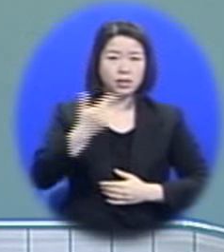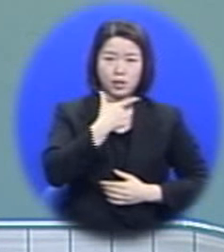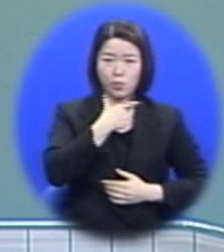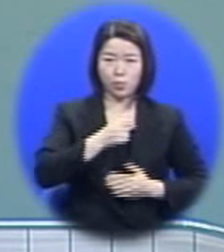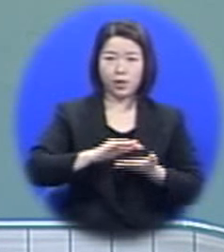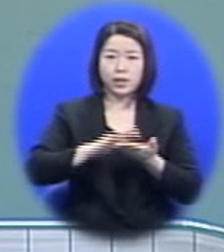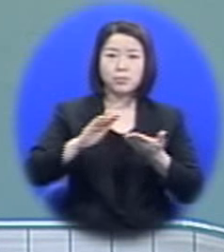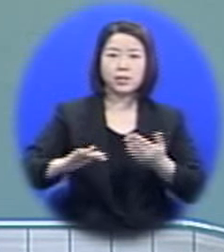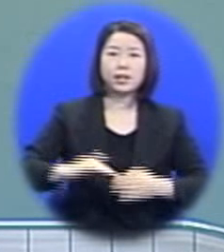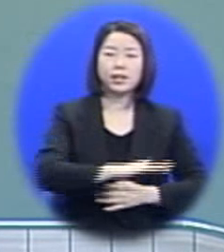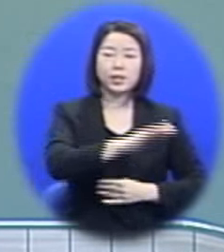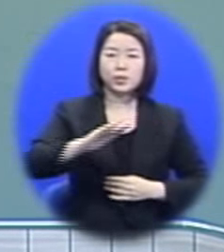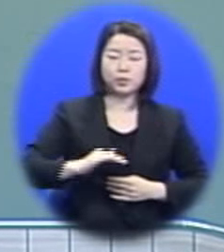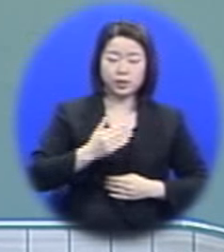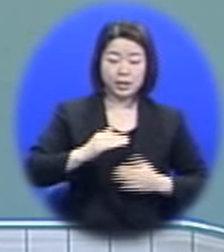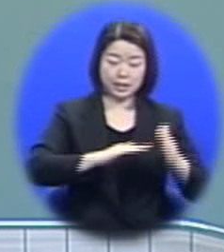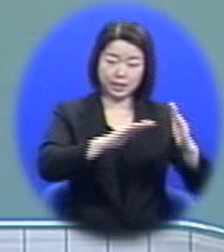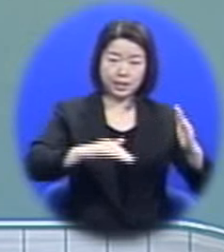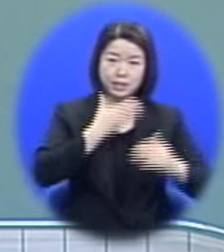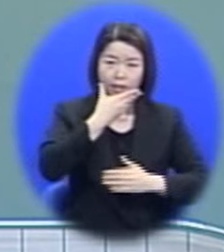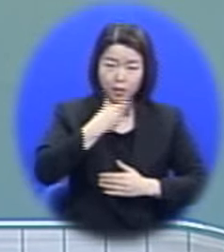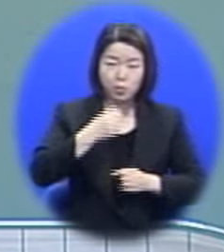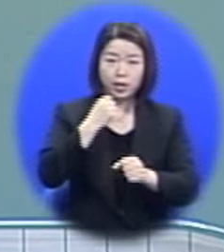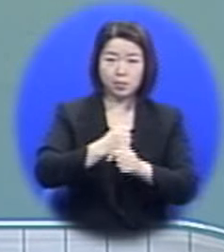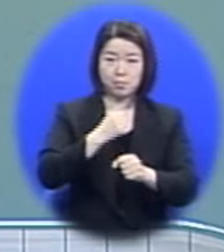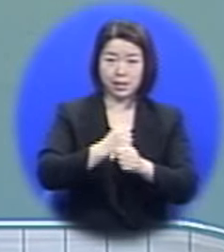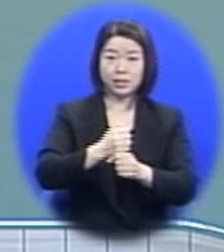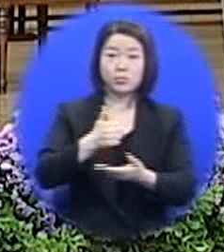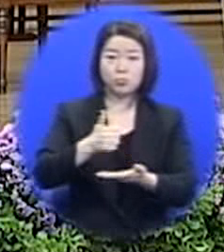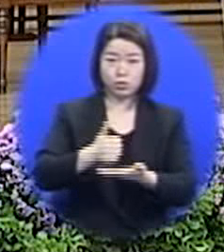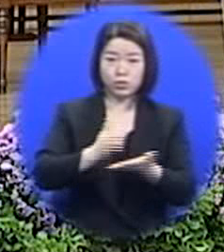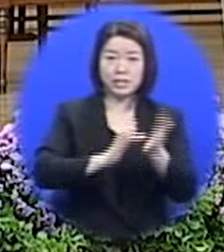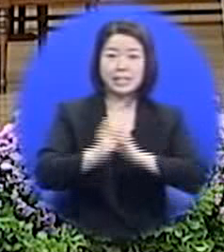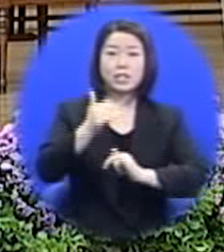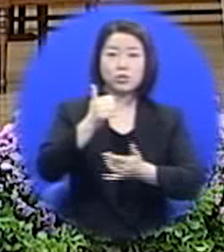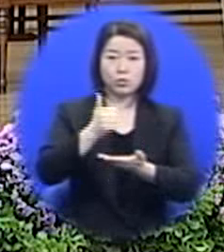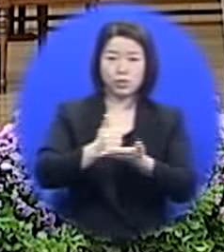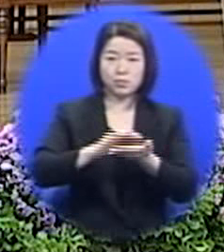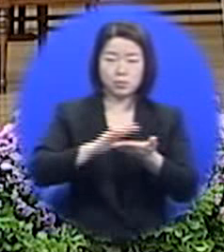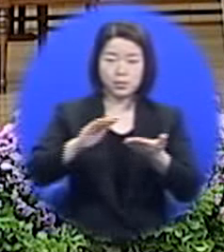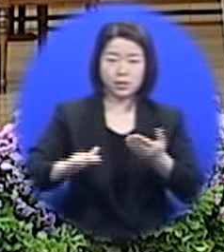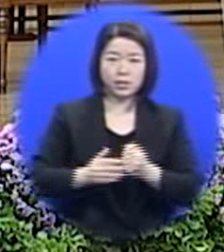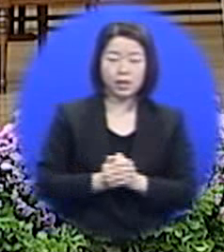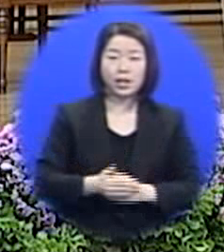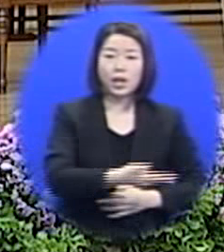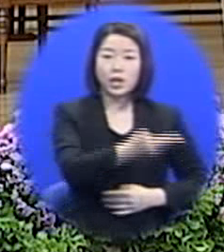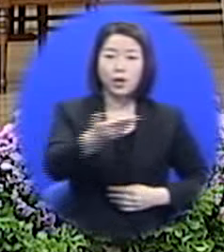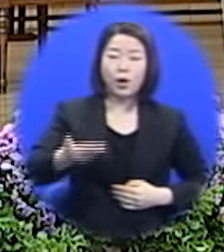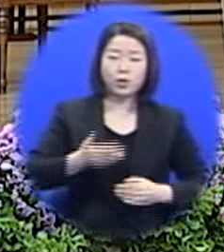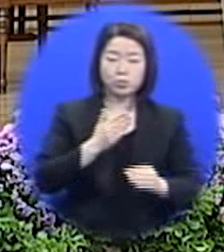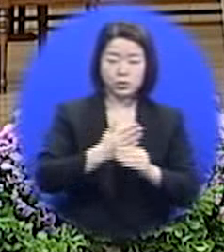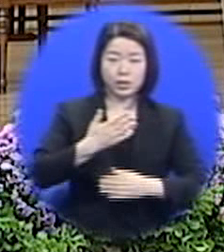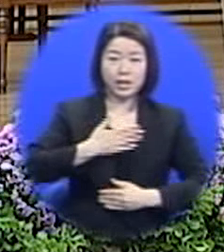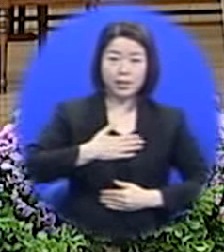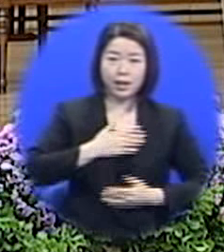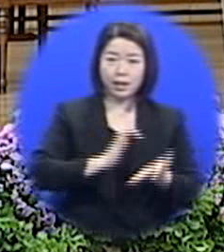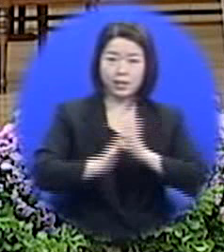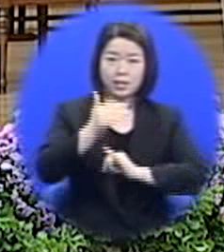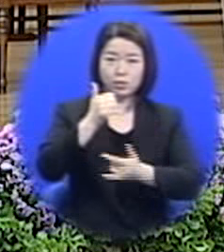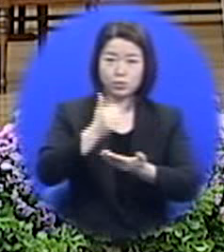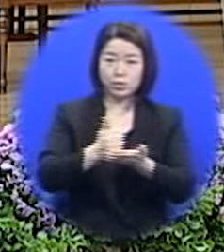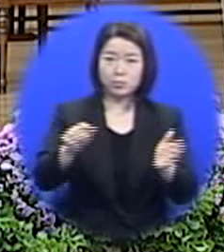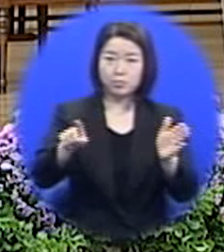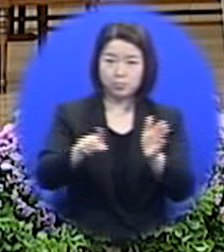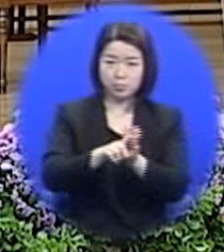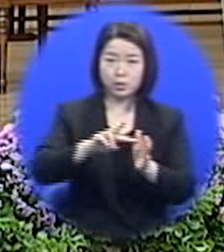아 우리 가정을 행복하게 만드시는 분은 예수님 그분이십니다. 아마 여러분 중에는 내가 예수님을 믿어도